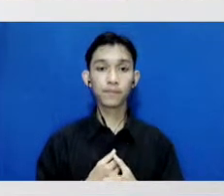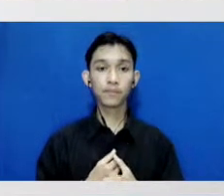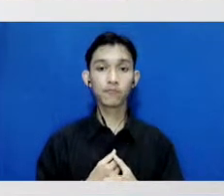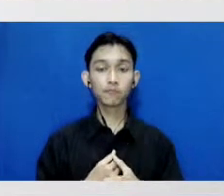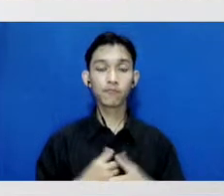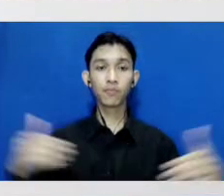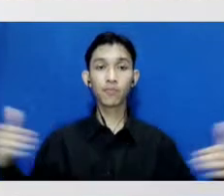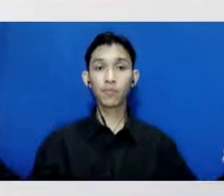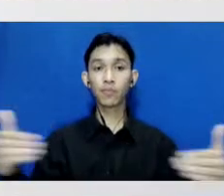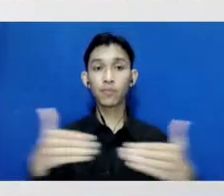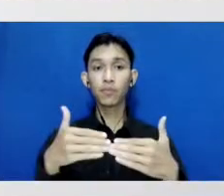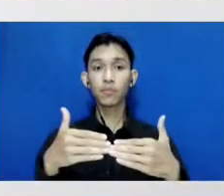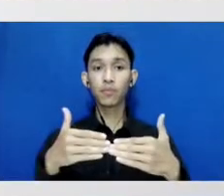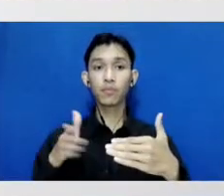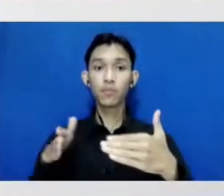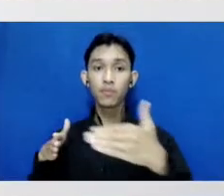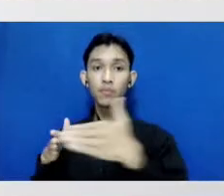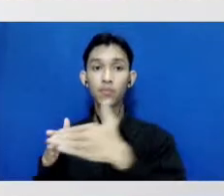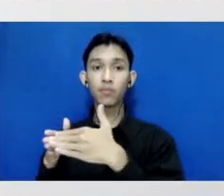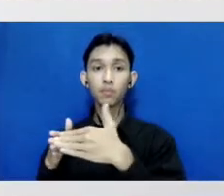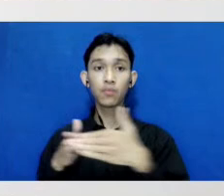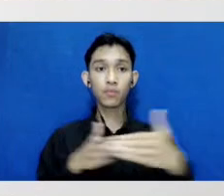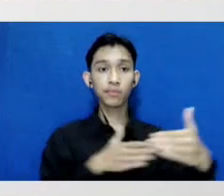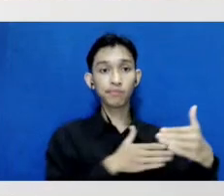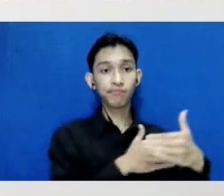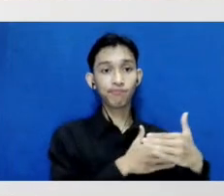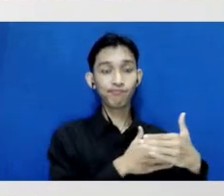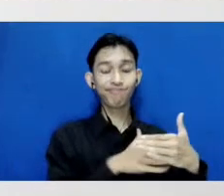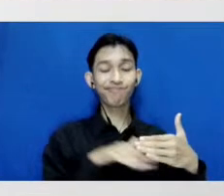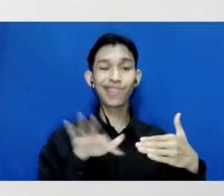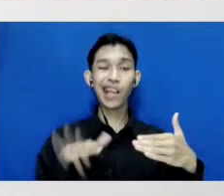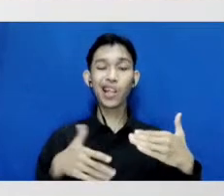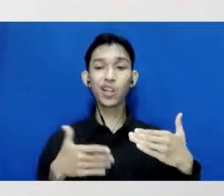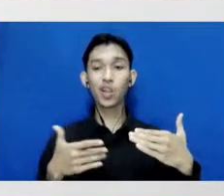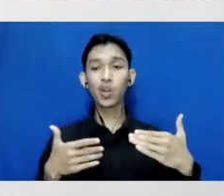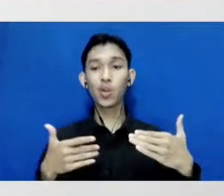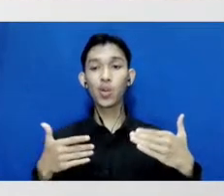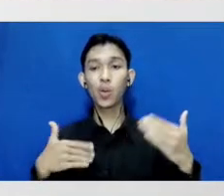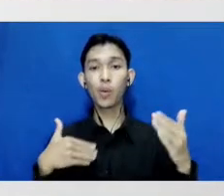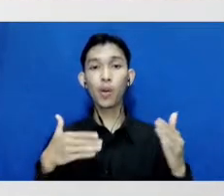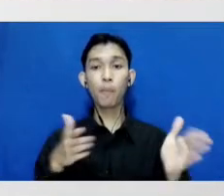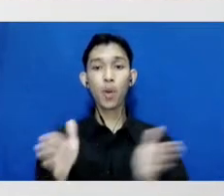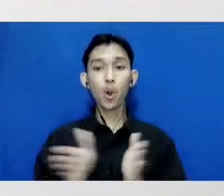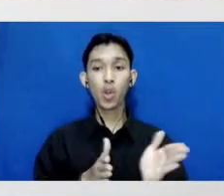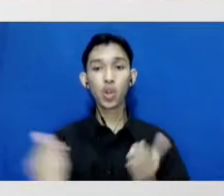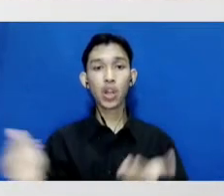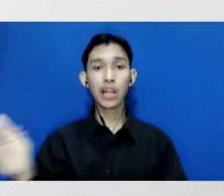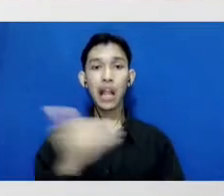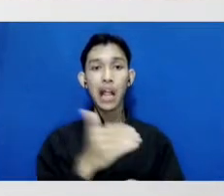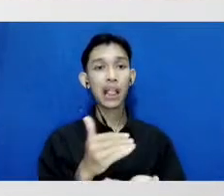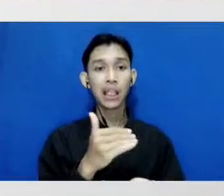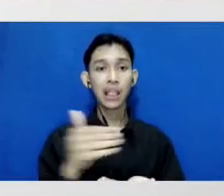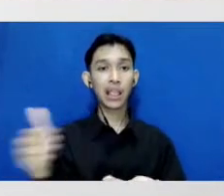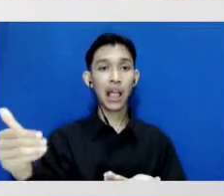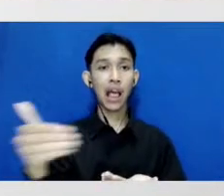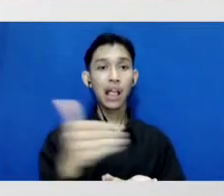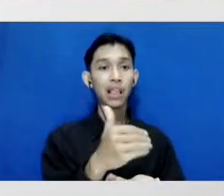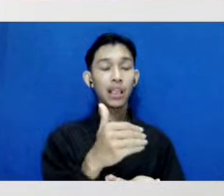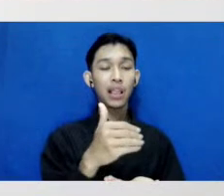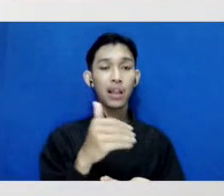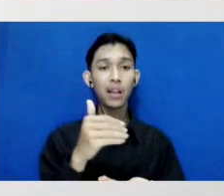teritorialisasi data atau tetap mengontrol data di dalam kondisi yang favorable untuk